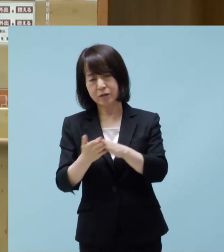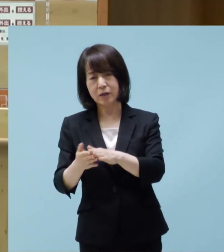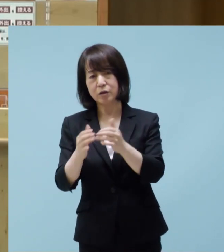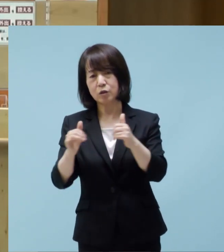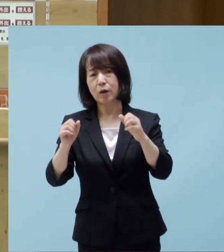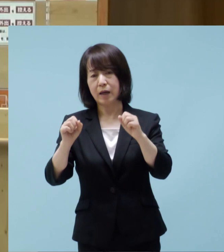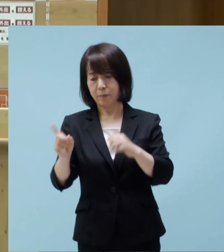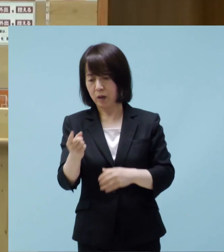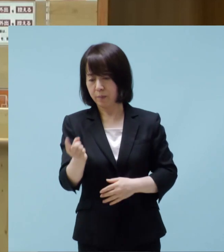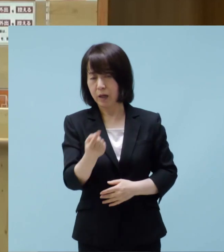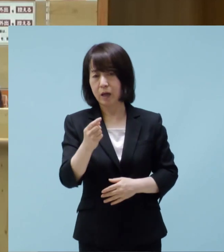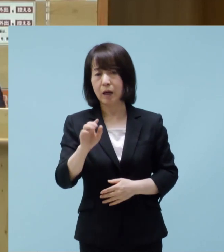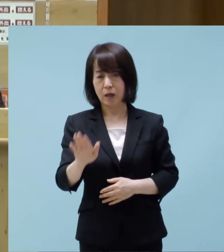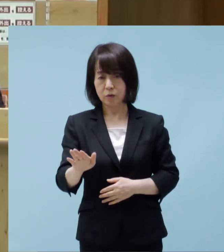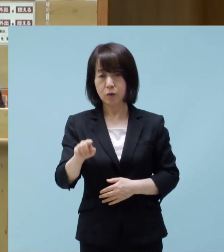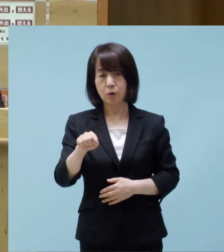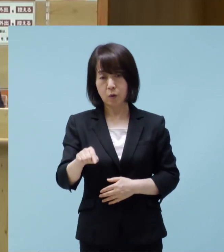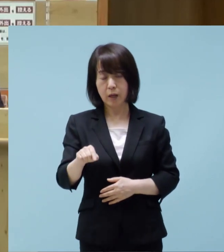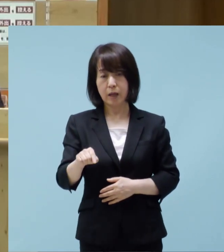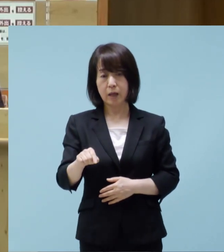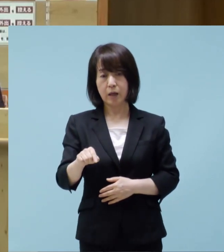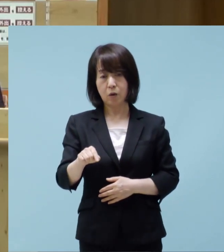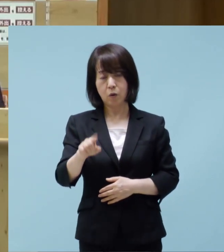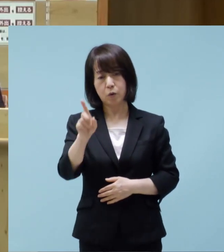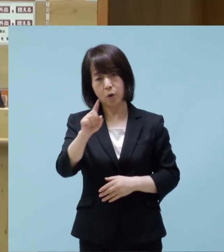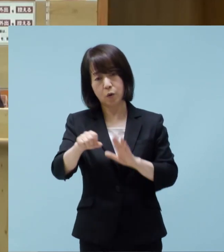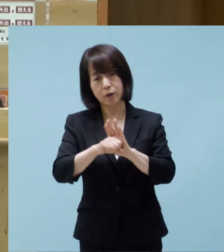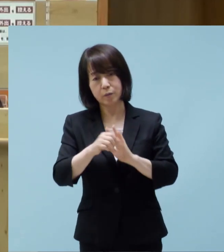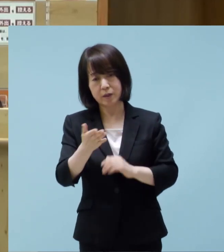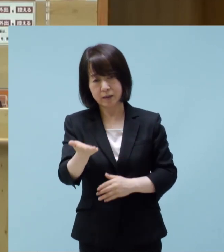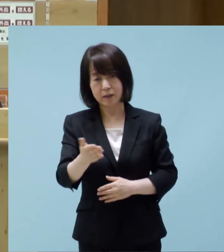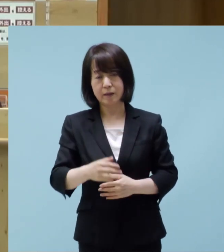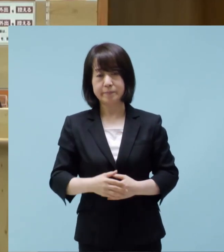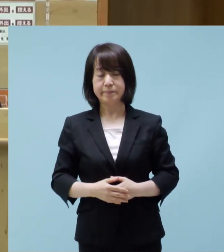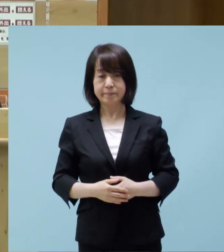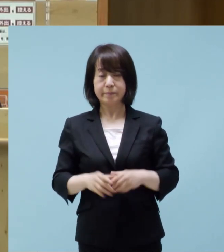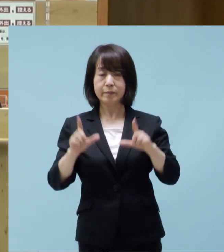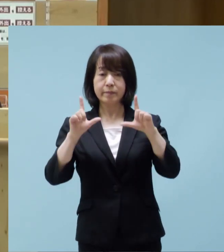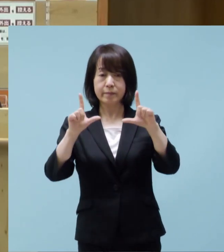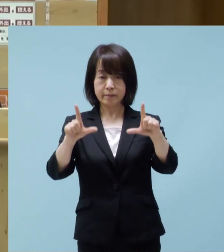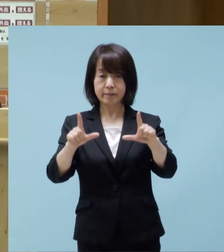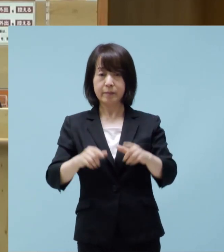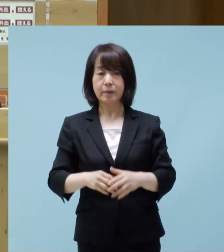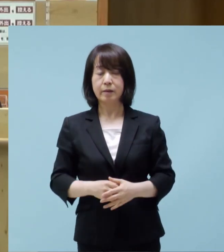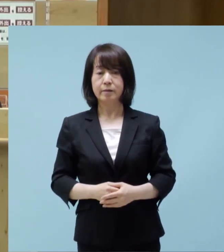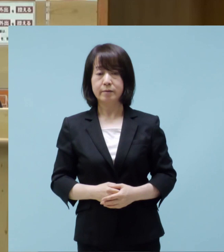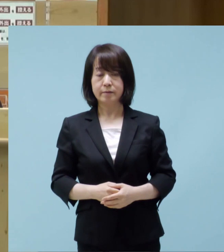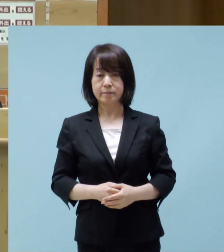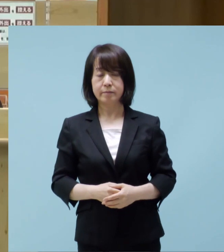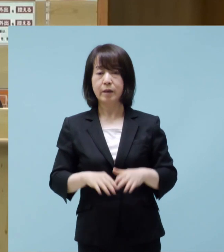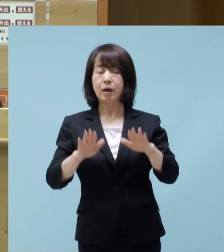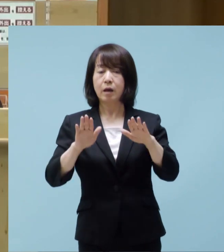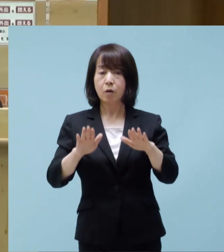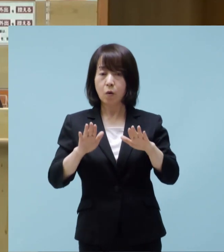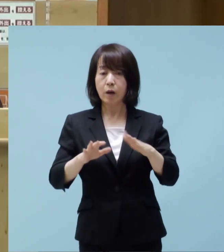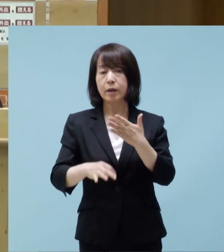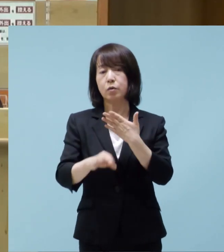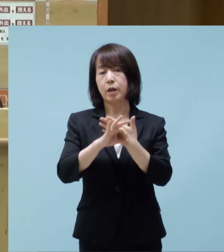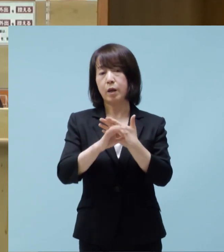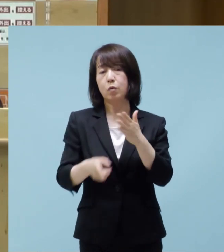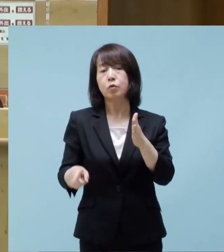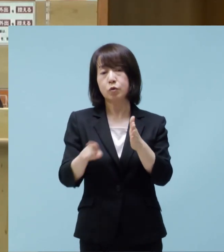らっしゃるかというところを伺いたいと思います。 先ほど申し上げましたけれども、今回の件も含めて人身被害